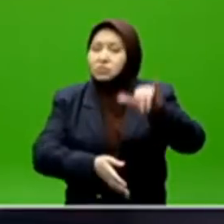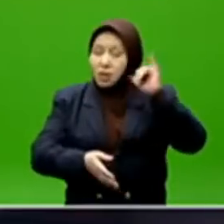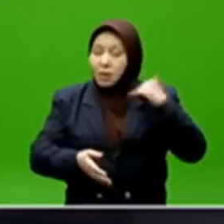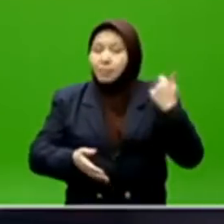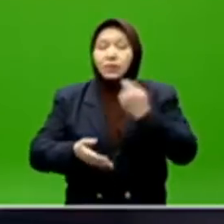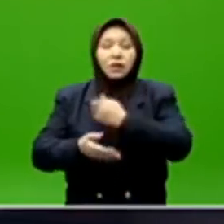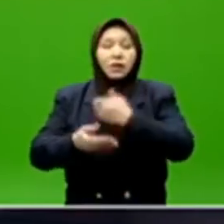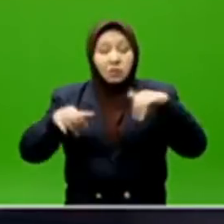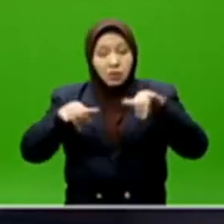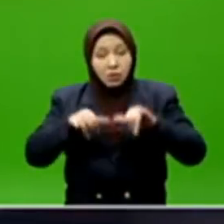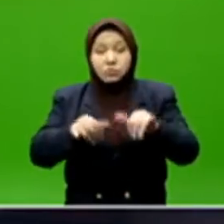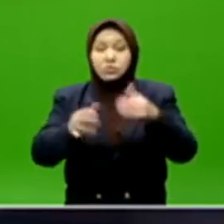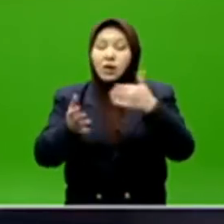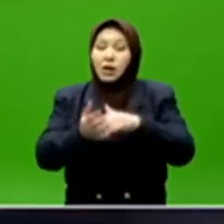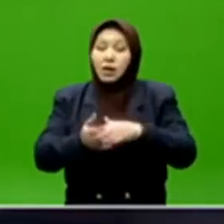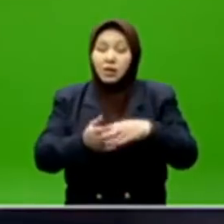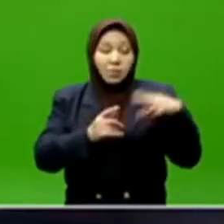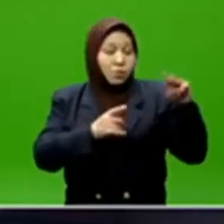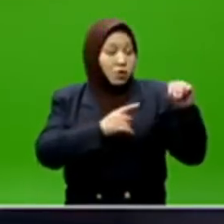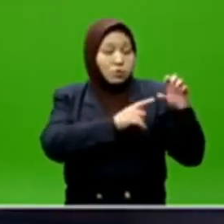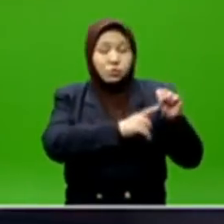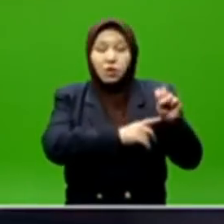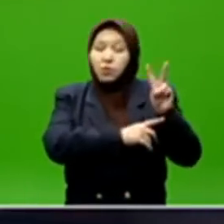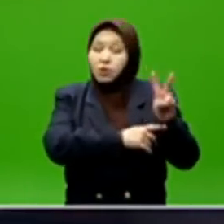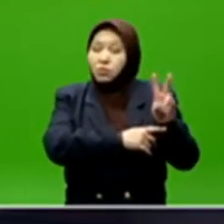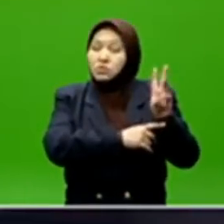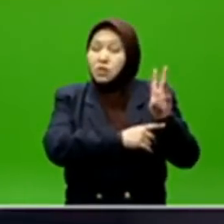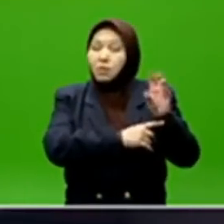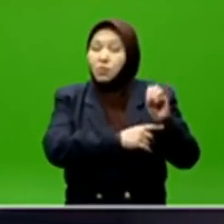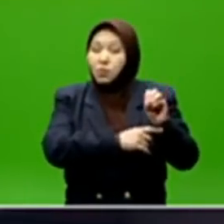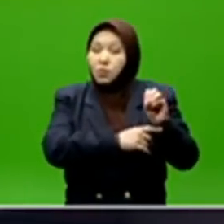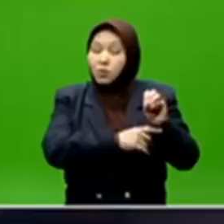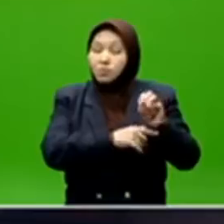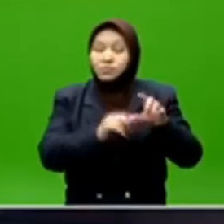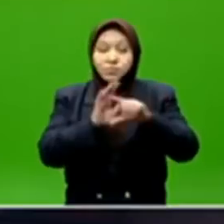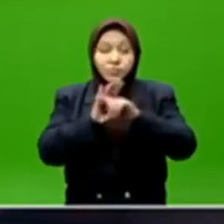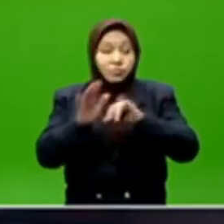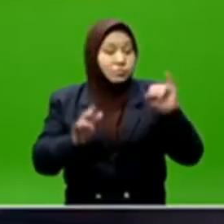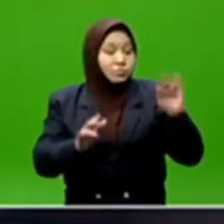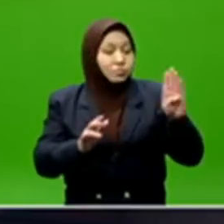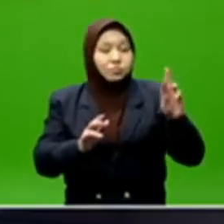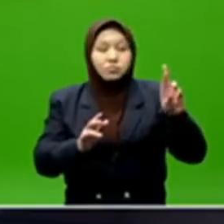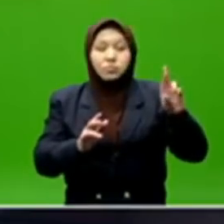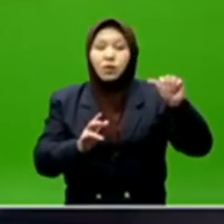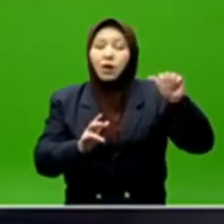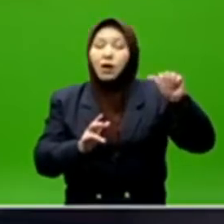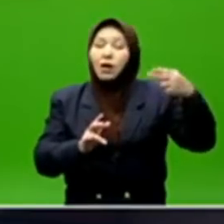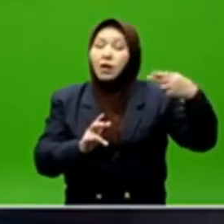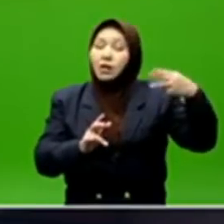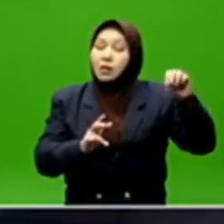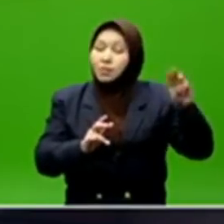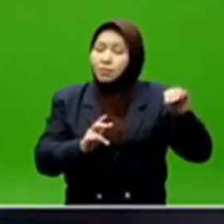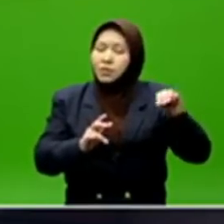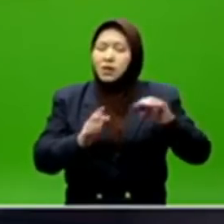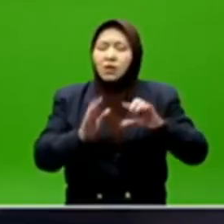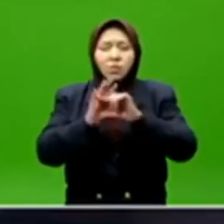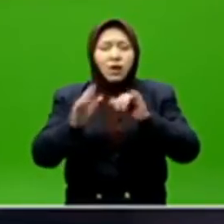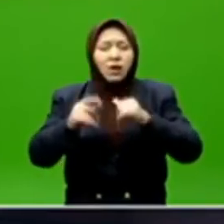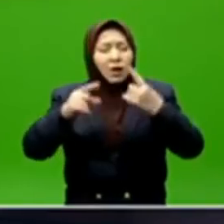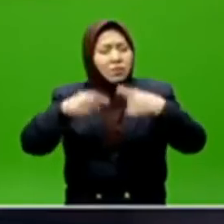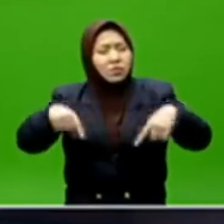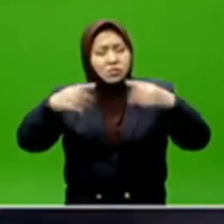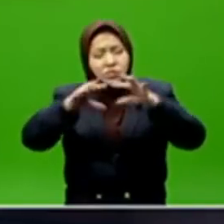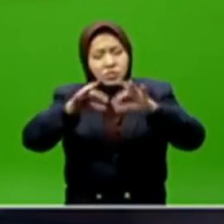meneruskan halaman 260 daripada surah Ibrahim, surah yang menceritakan kepada kita perjuangan